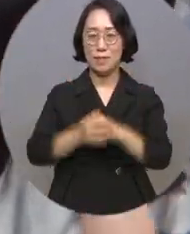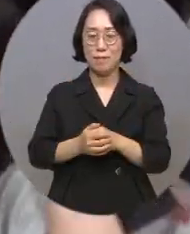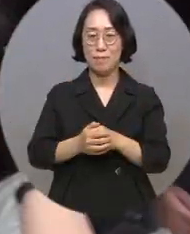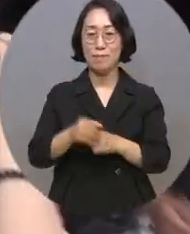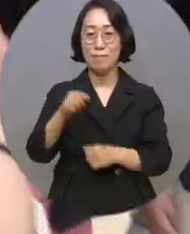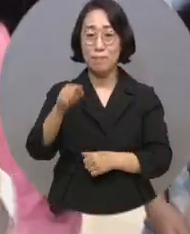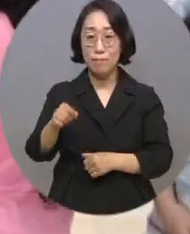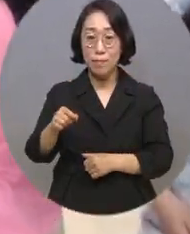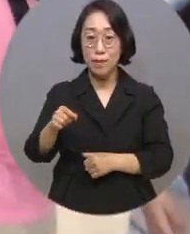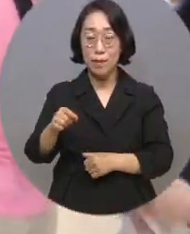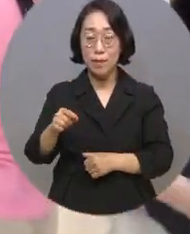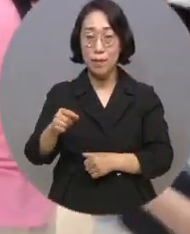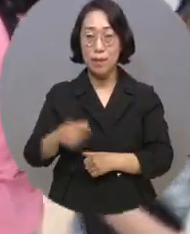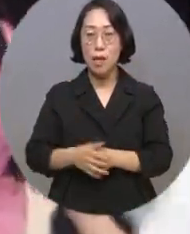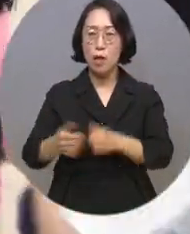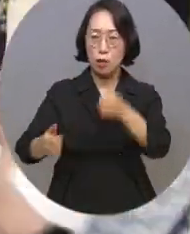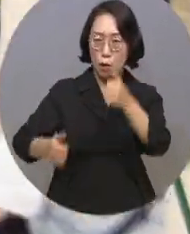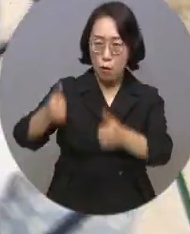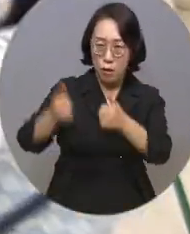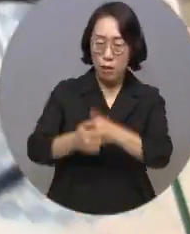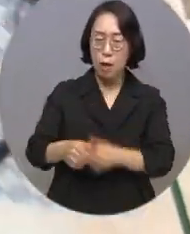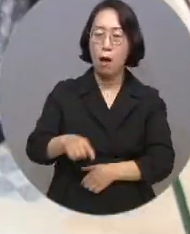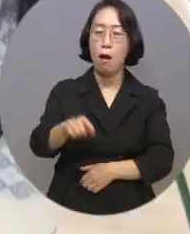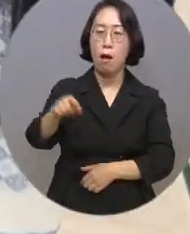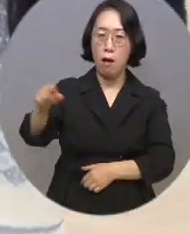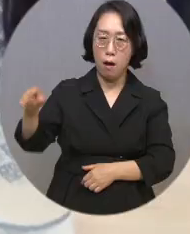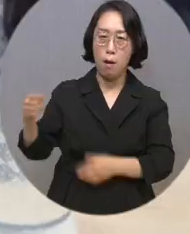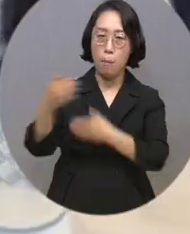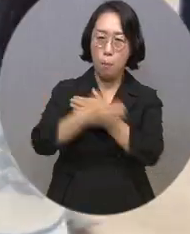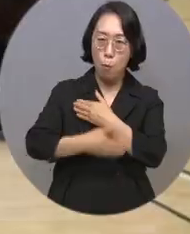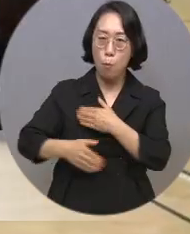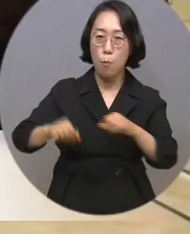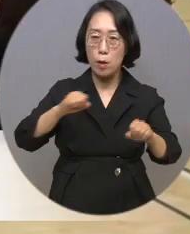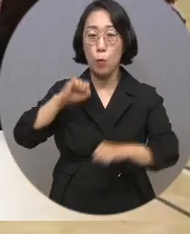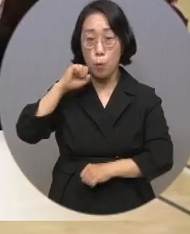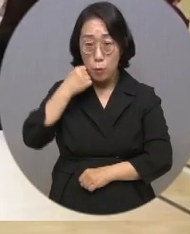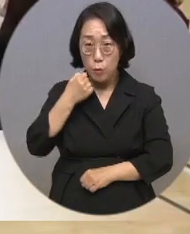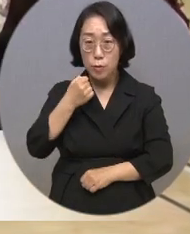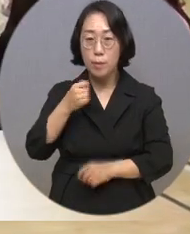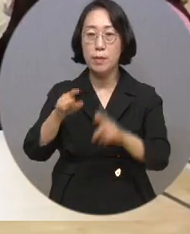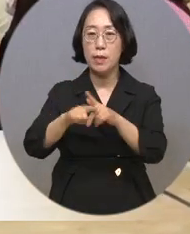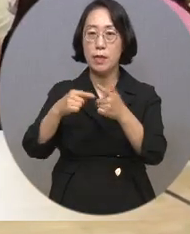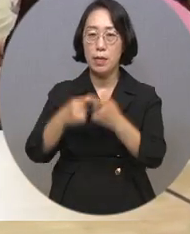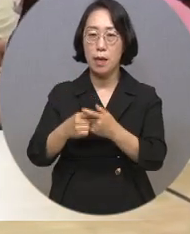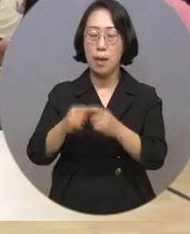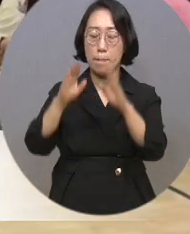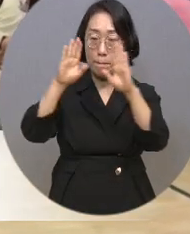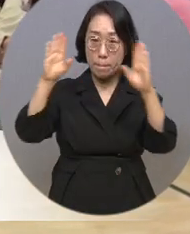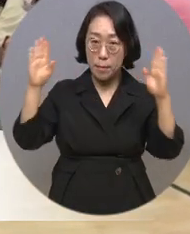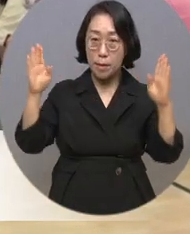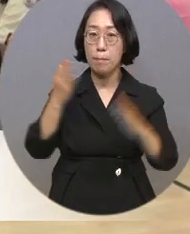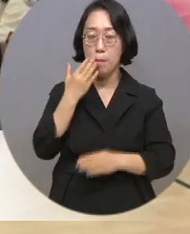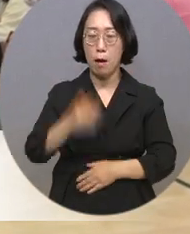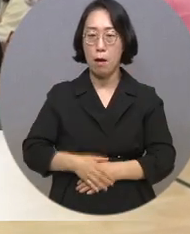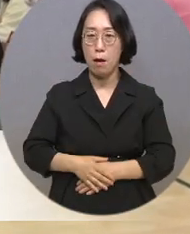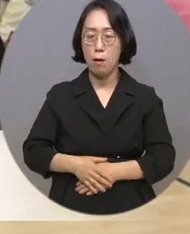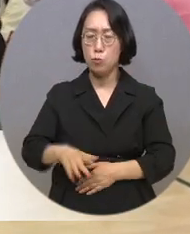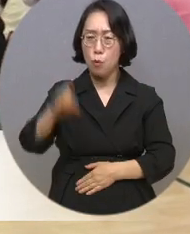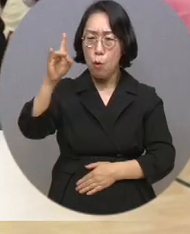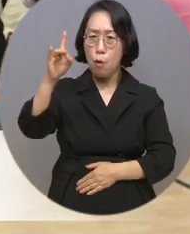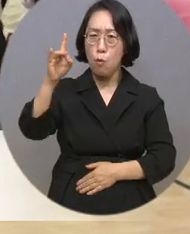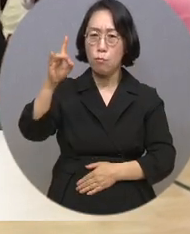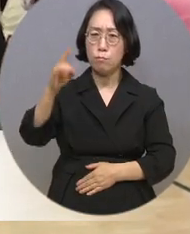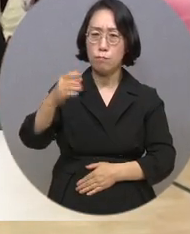통해 움직임이 어려운 이웃을 자연스럽게 이해합니다. 처음에는 보치아 경기에 대해서 낯설고